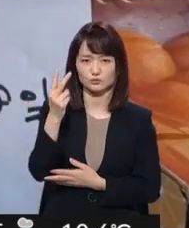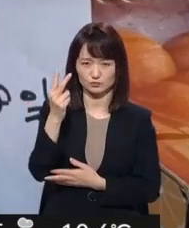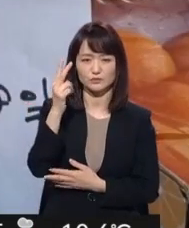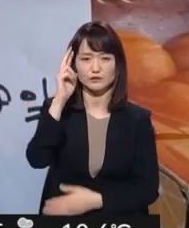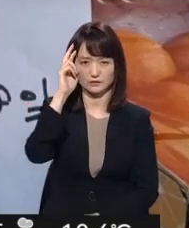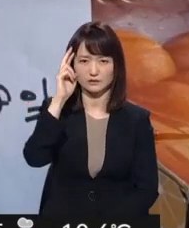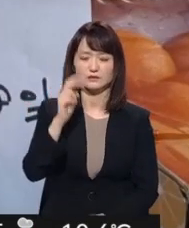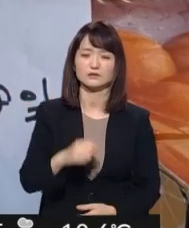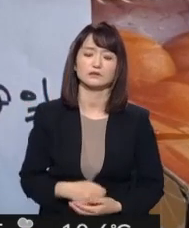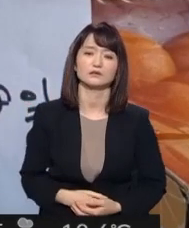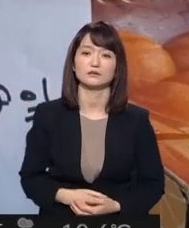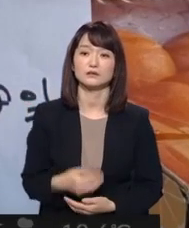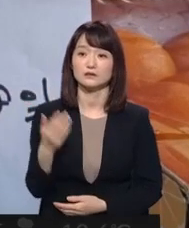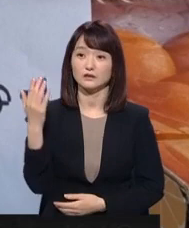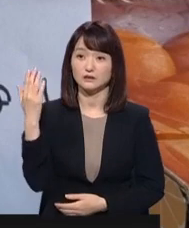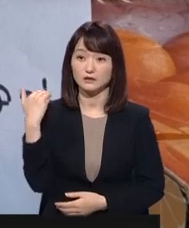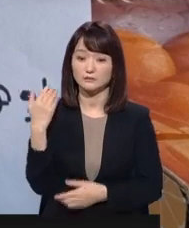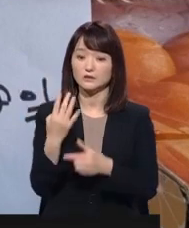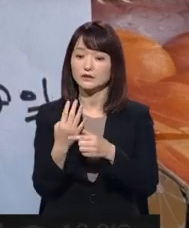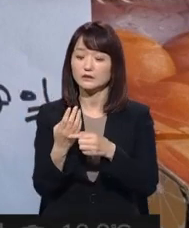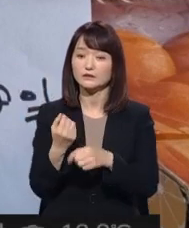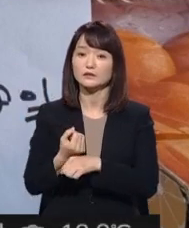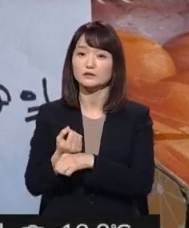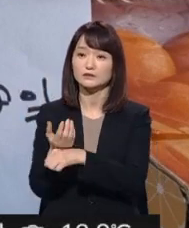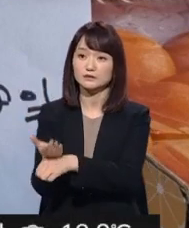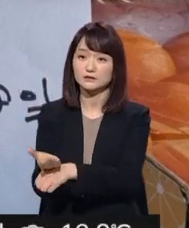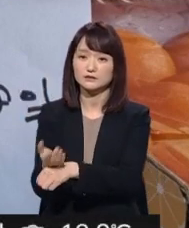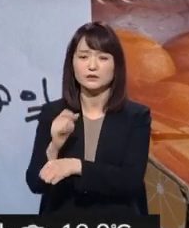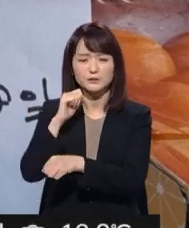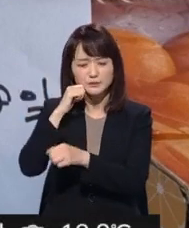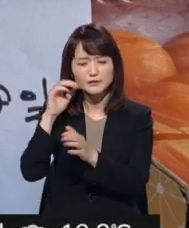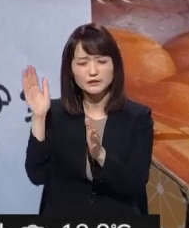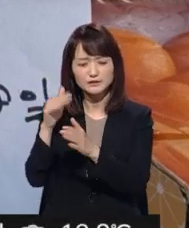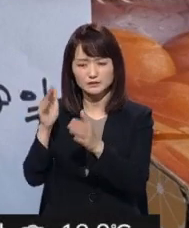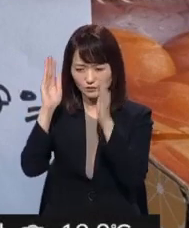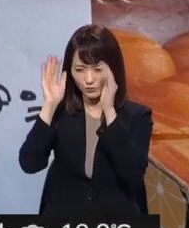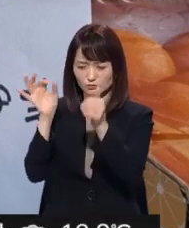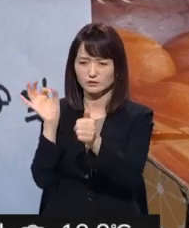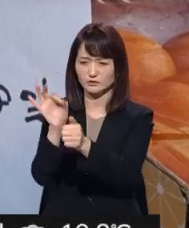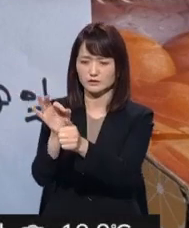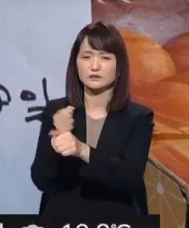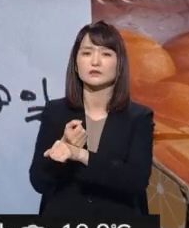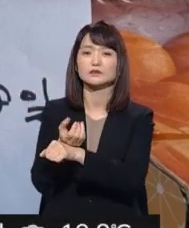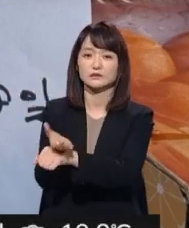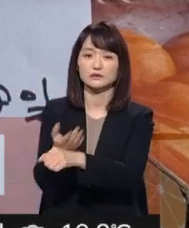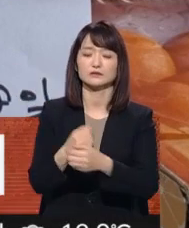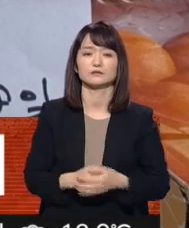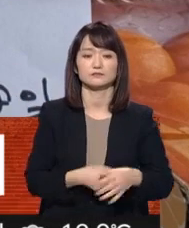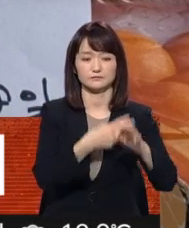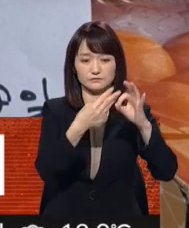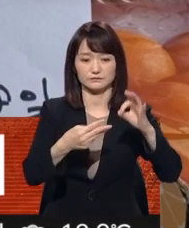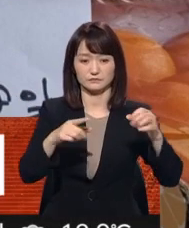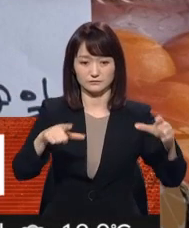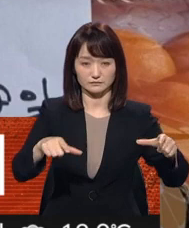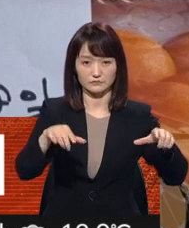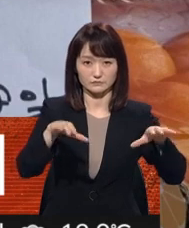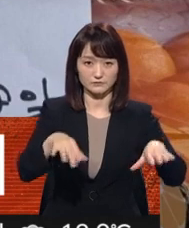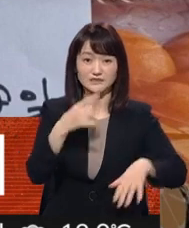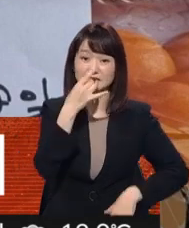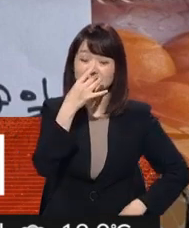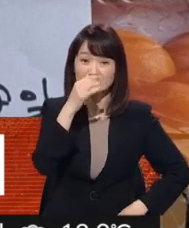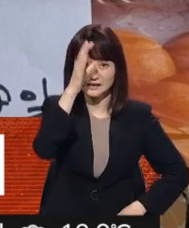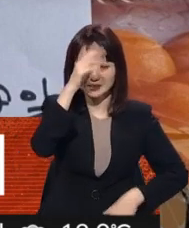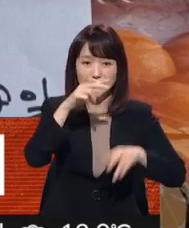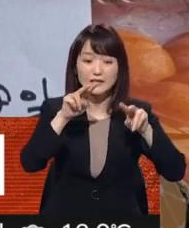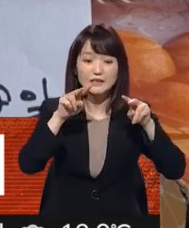건데이 앞서 전달받은 현금 200만원은 어려운 학생들에게 장학금으로 전달했습니다 또 양천구는 이번에 기부된 쌀과